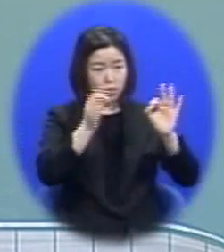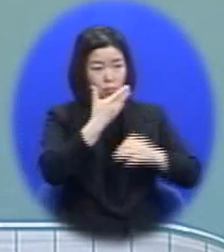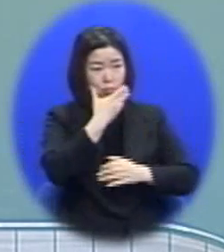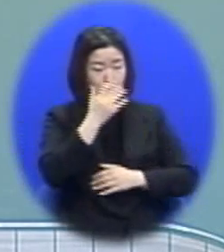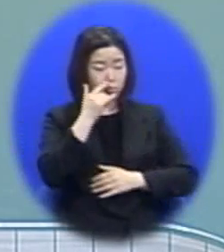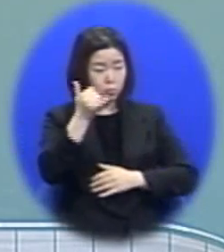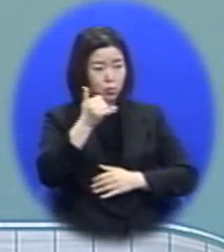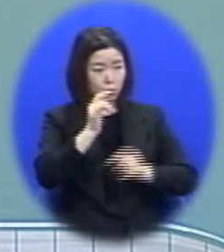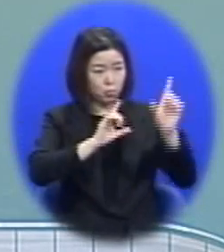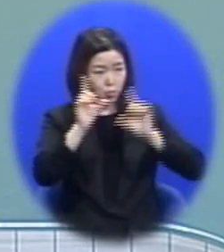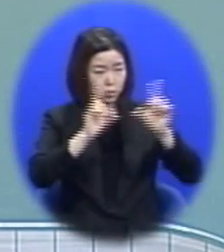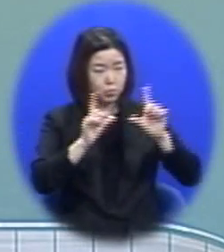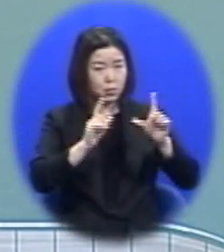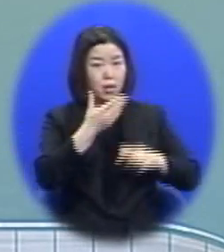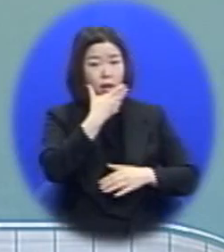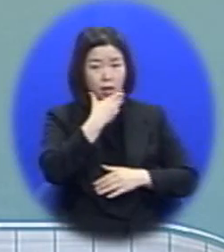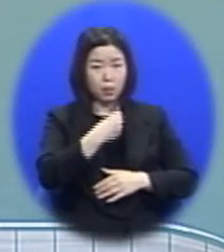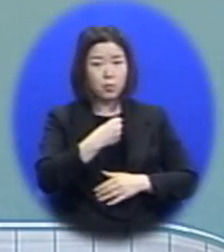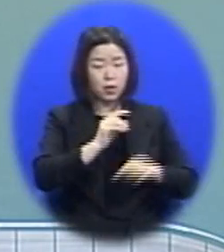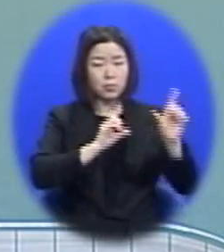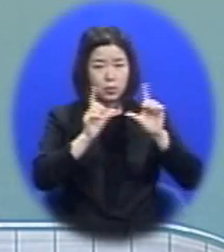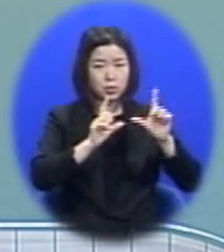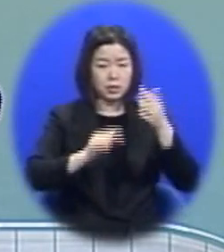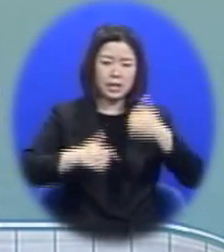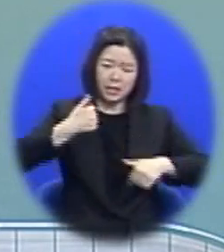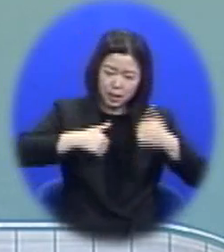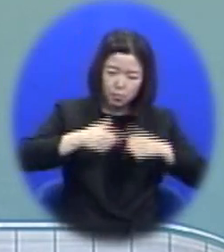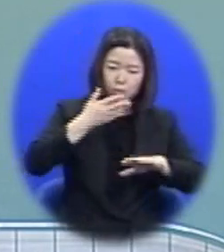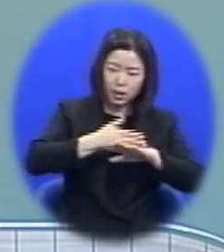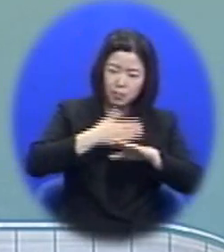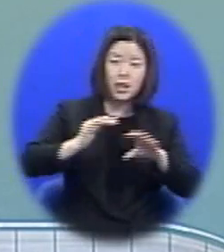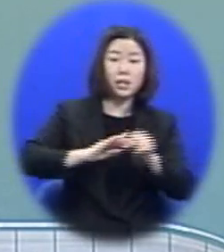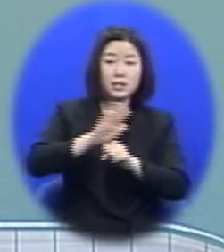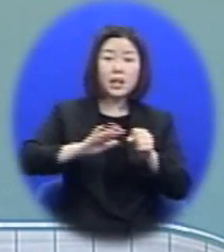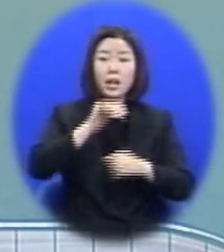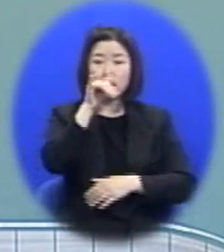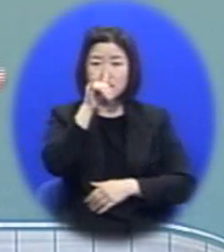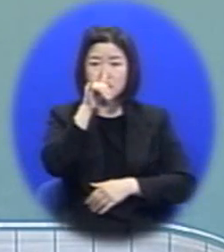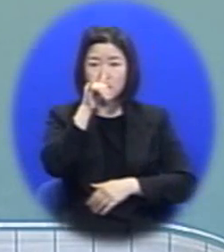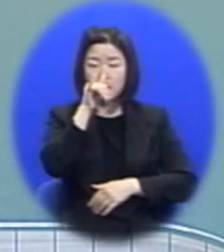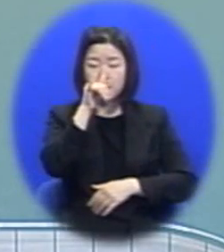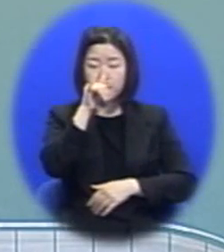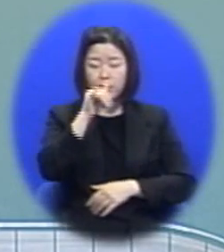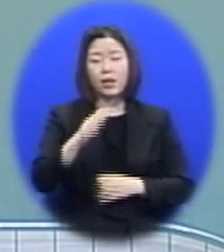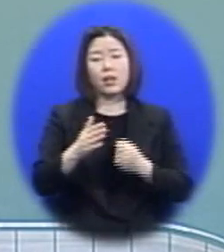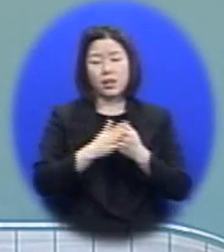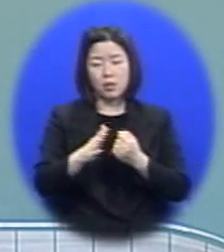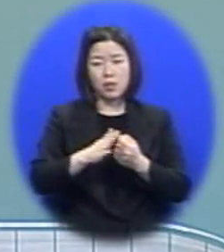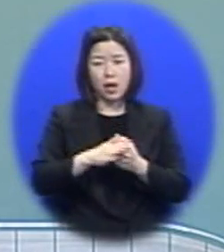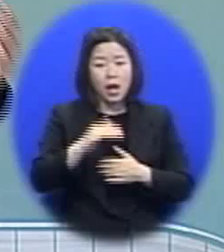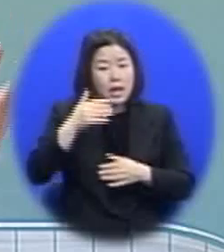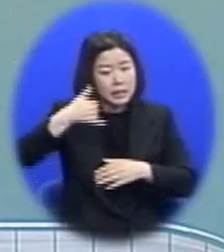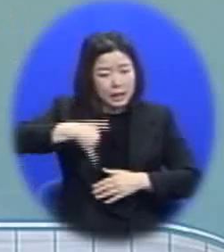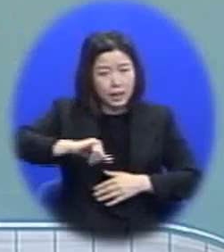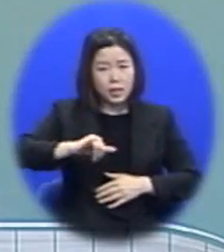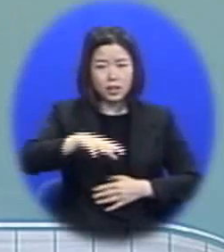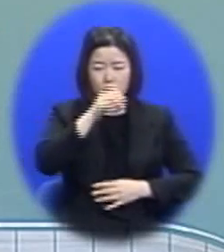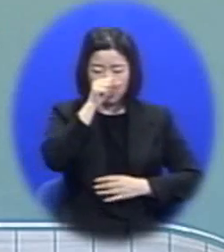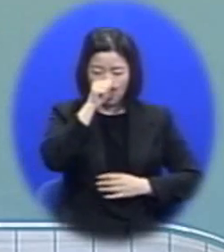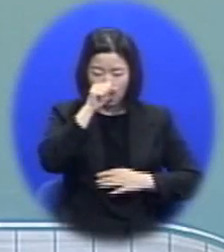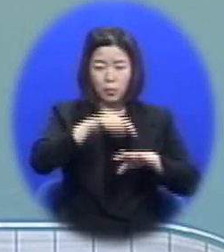감사가 있고 사랑이 있어요 그러면서 자녀들에게 좋은 믿음을 심어 주려고 그러면 자녀들이 아무